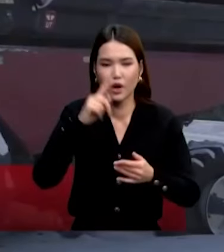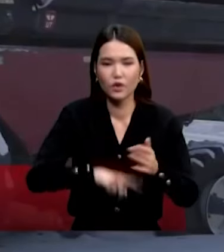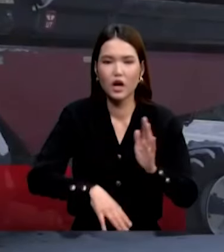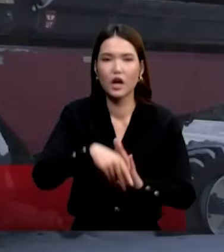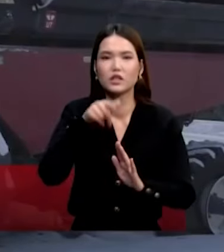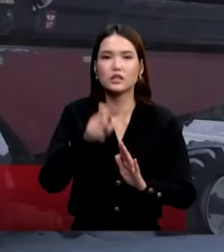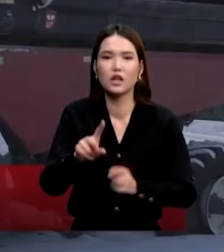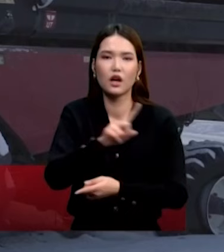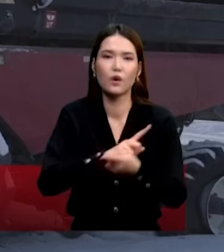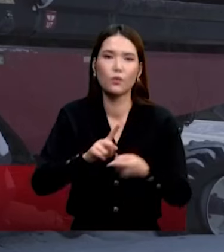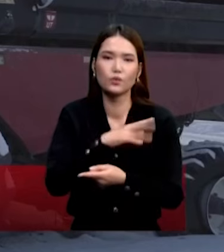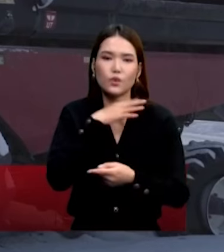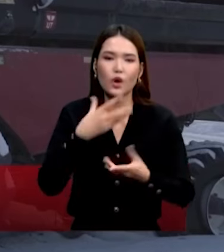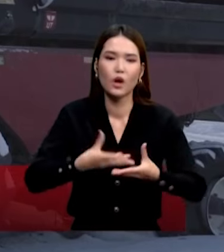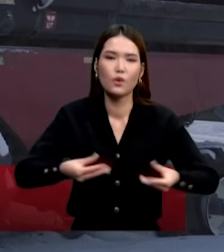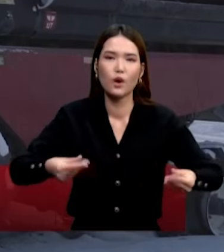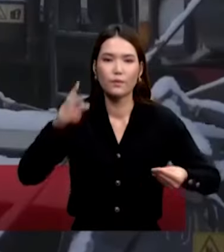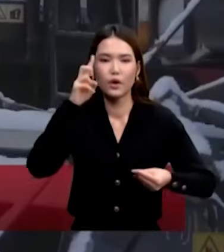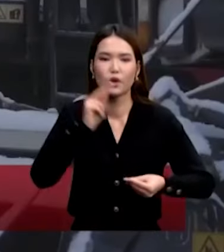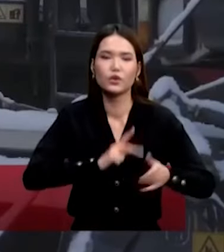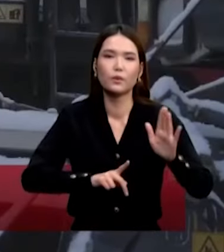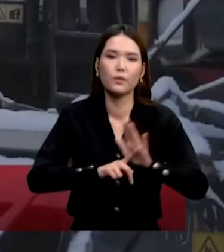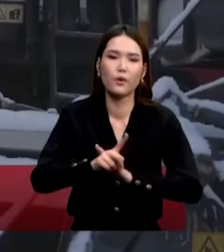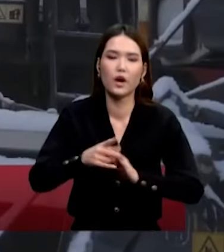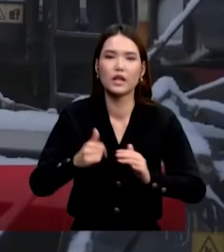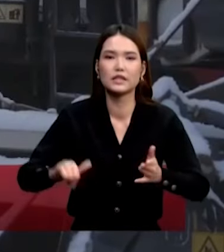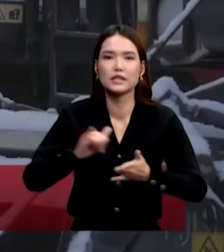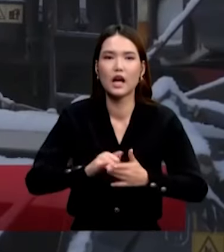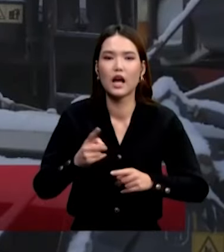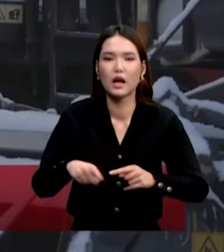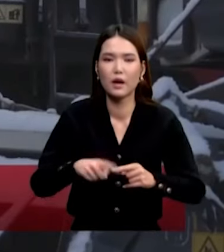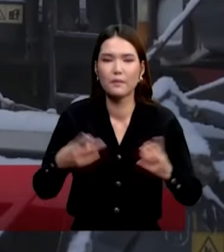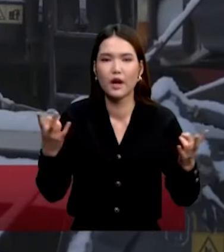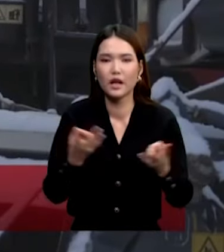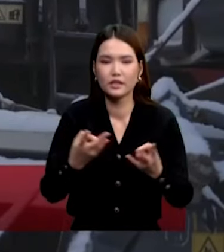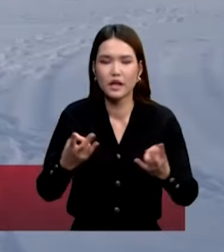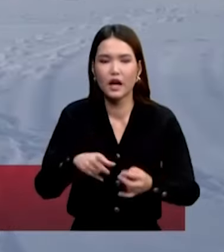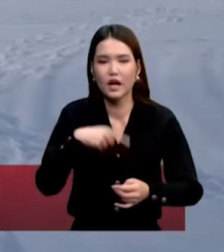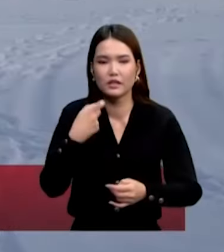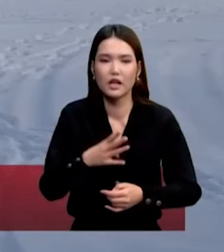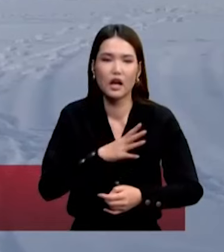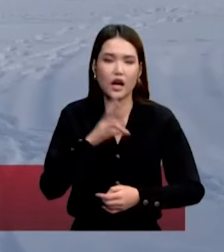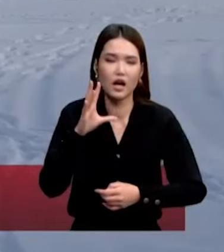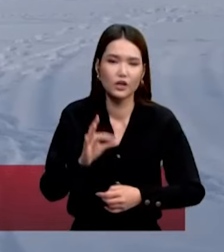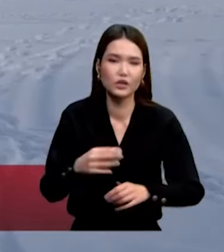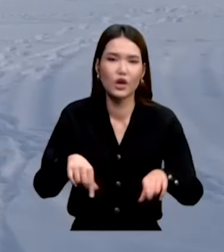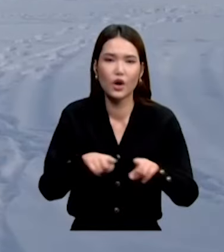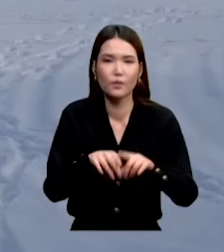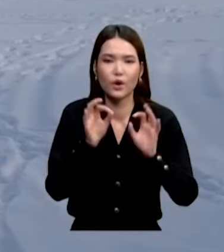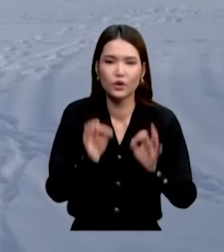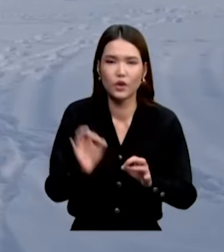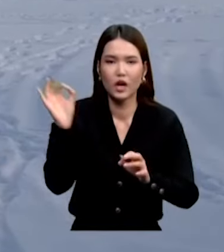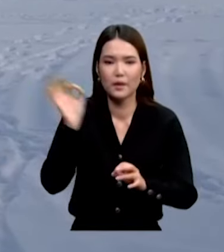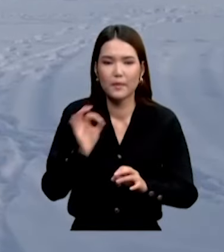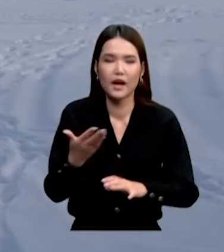Депутаттар бұл өзгерістерді көктемгі егіс жұмыстары басталғанша енгізу қажет деп қызу талқылап жатқан көрінеді. Алайда бұл да 1%